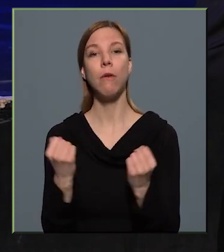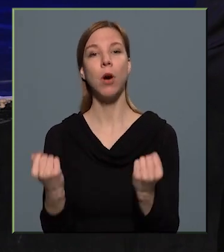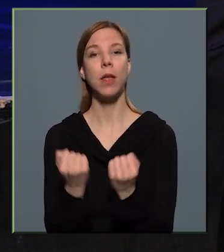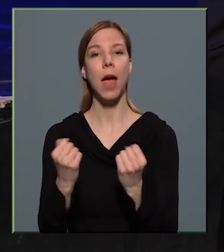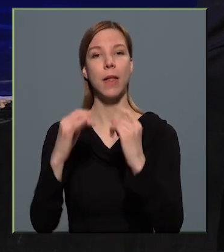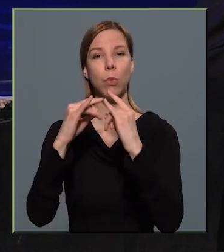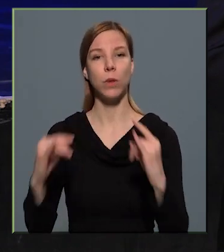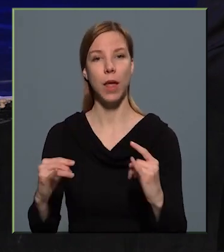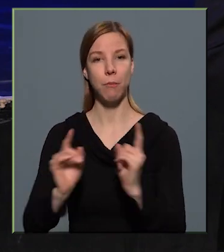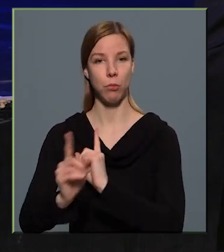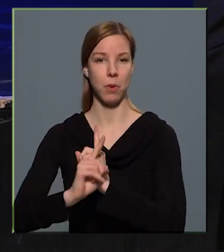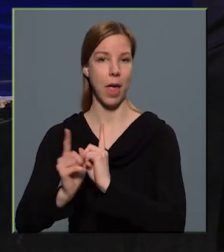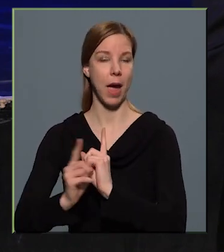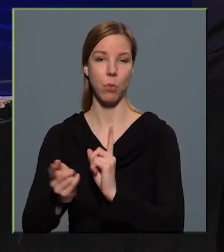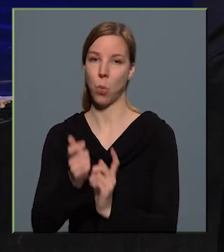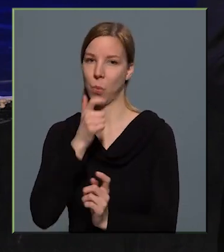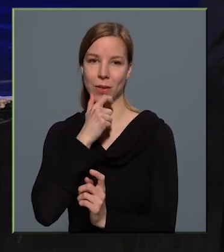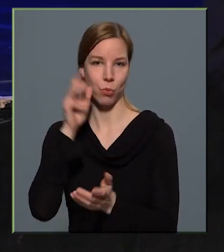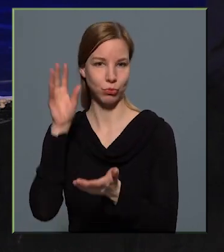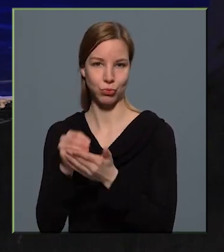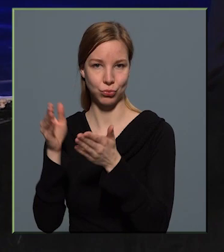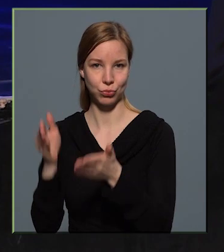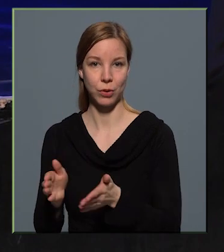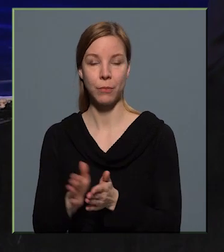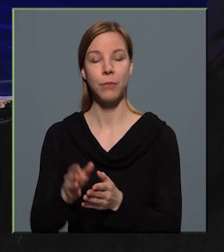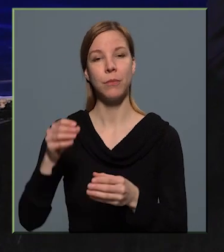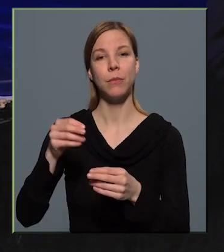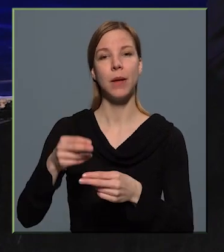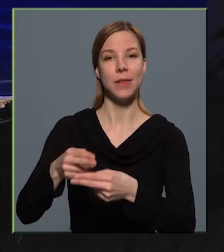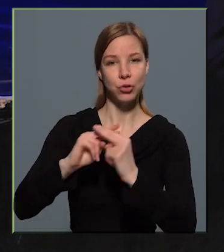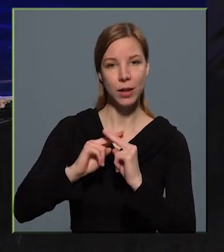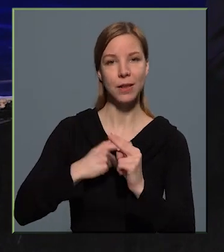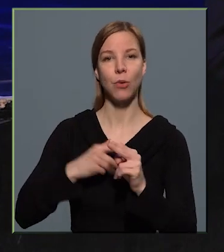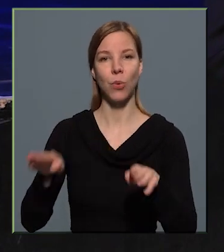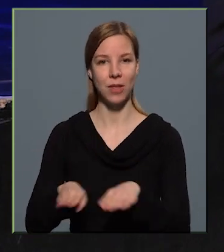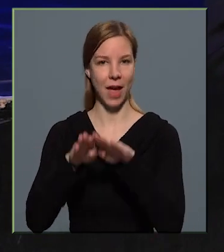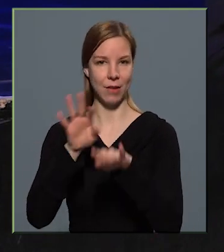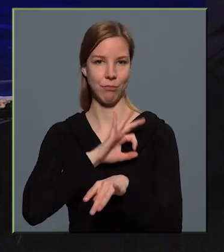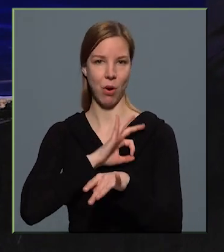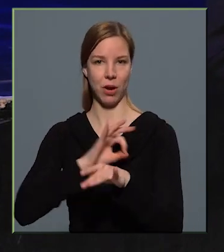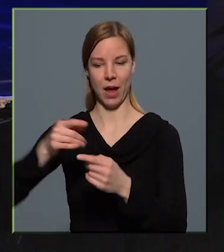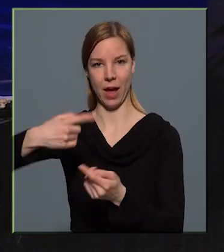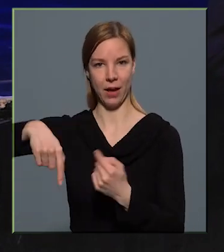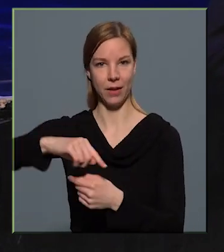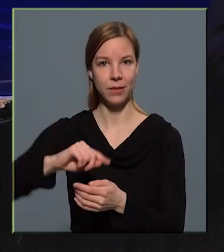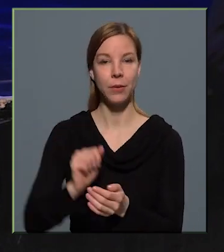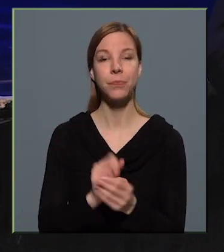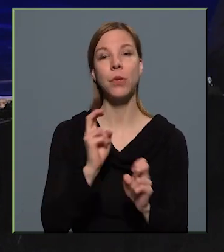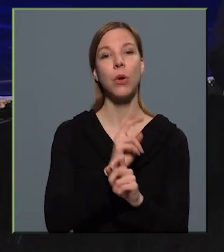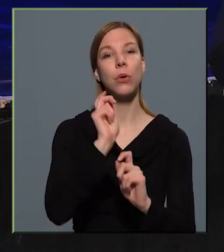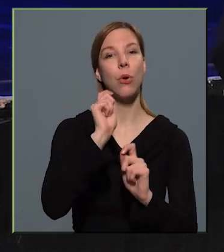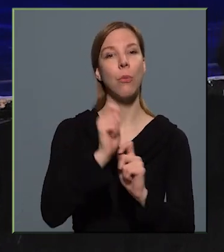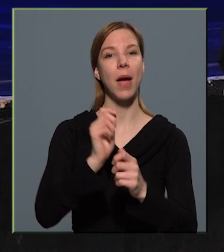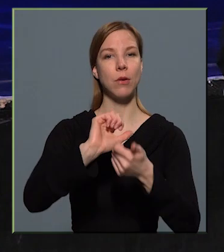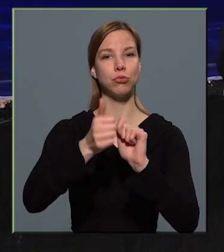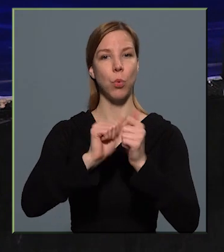járó időseinkről. Bennük társakat, segítőket, barátokat találunk. A Kőbánya sportolója